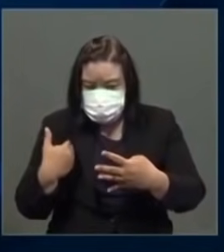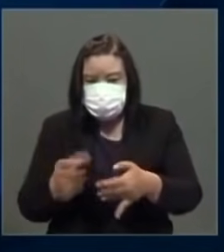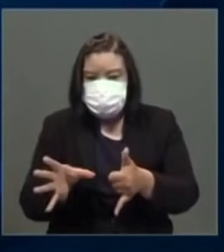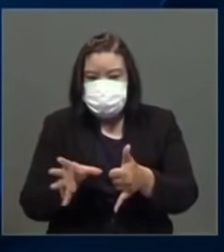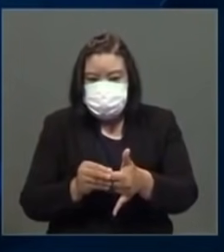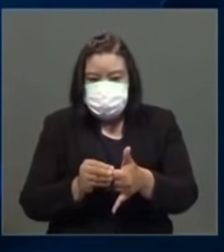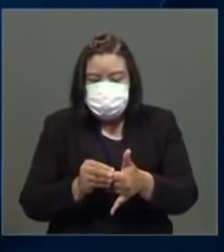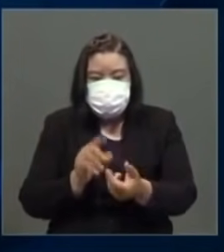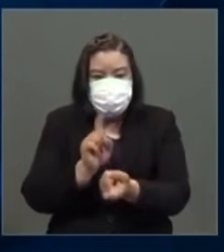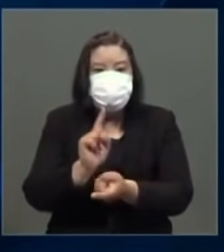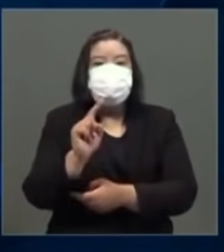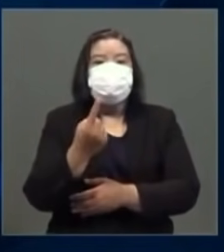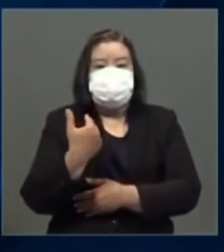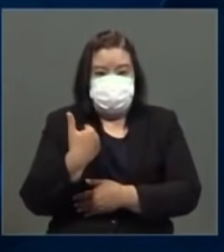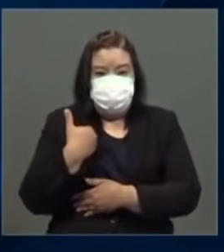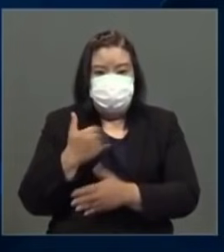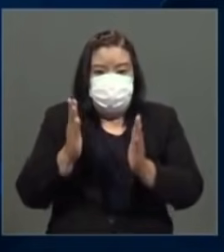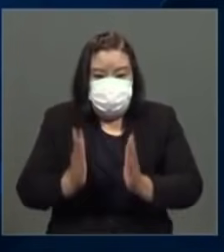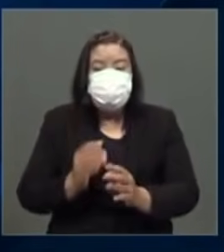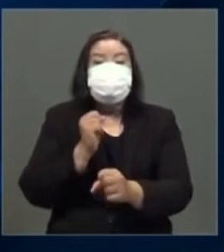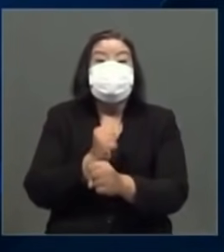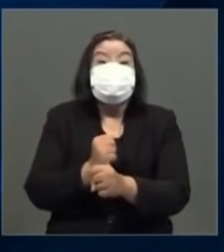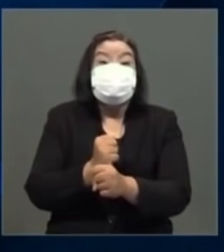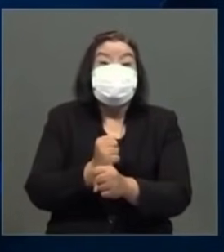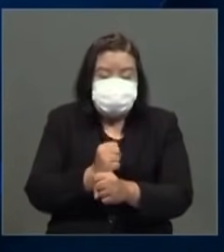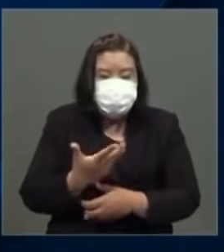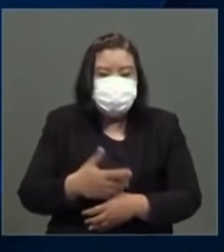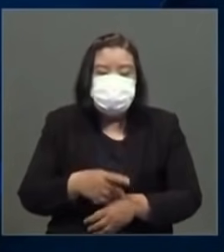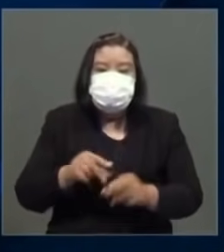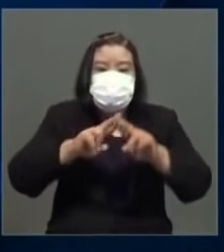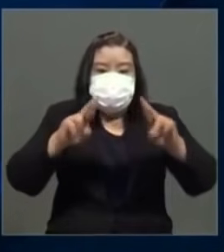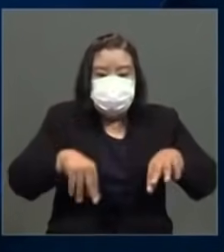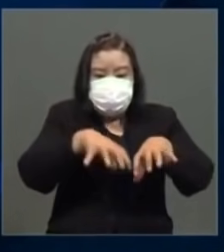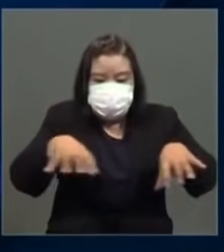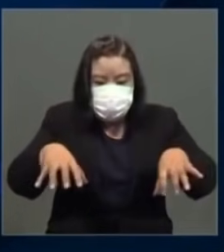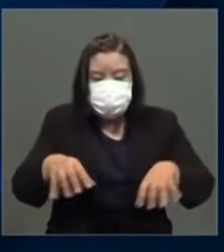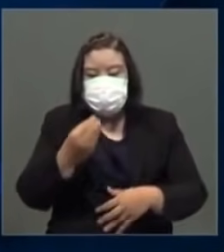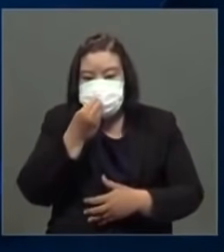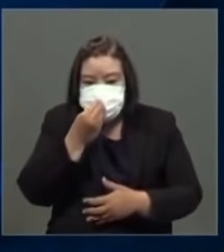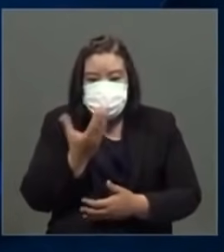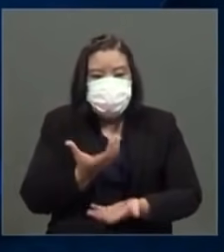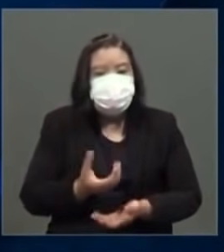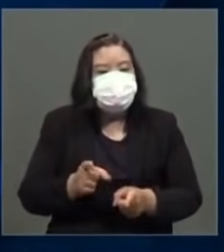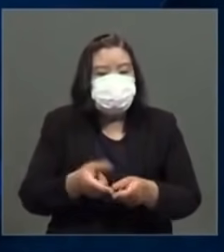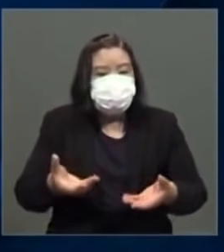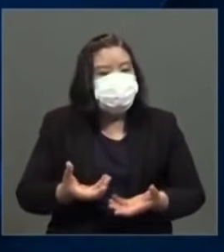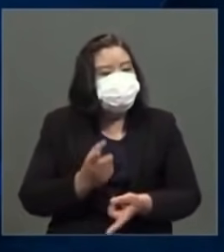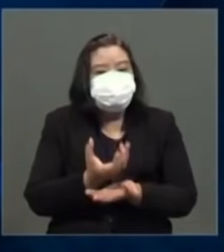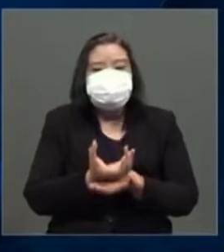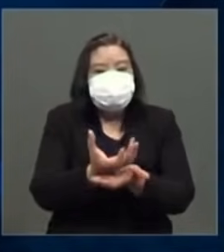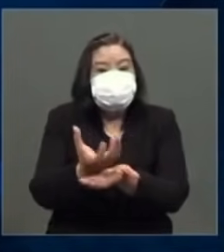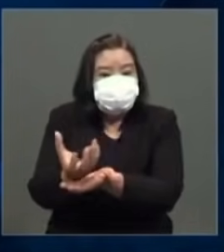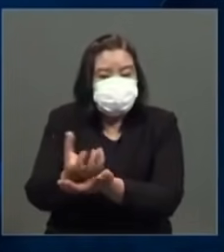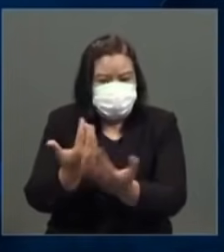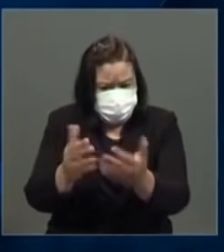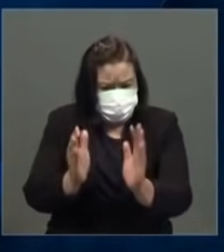รวจหาในกลุ่มผู้ที่เป็นพนักงานต่างด้าวในศูนย์อาหารและเจ้าหน้าที่ของบุคลากรทางการแพทย์หลายๆแผนกนะครับก็พบขึ้นมา47